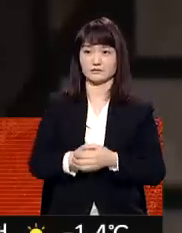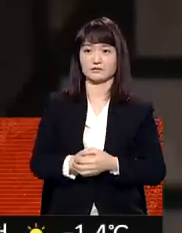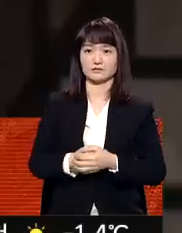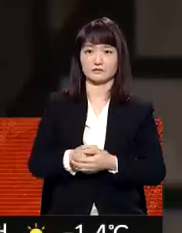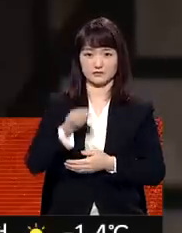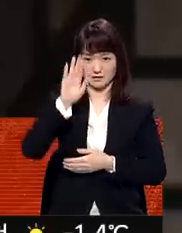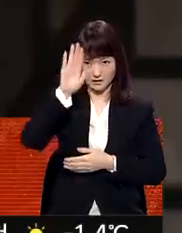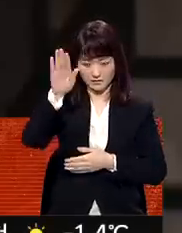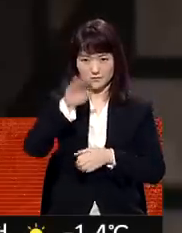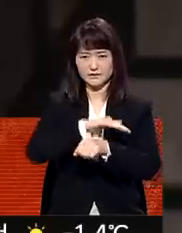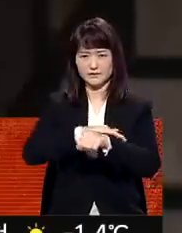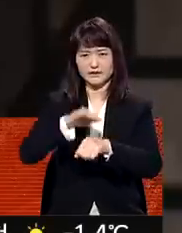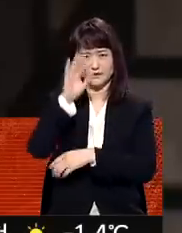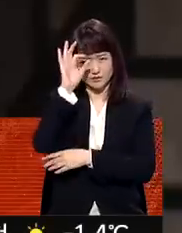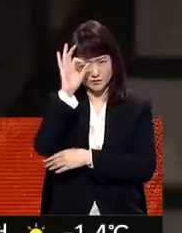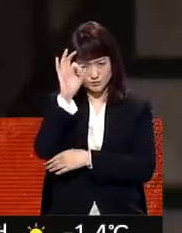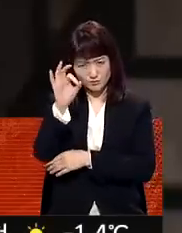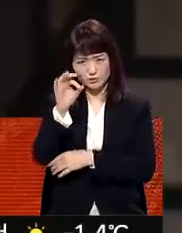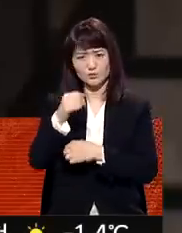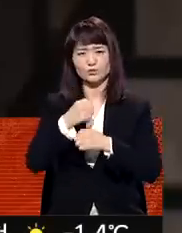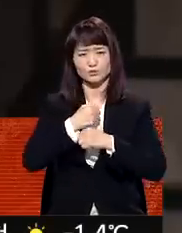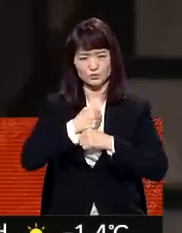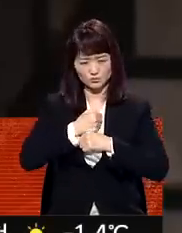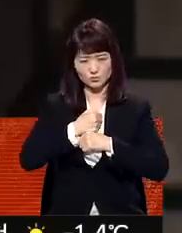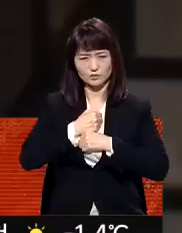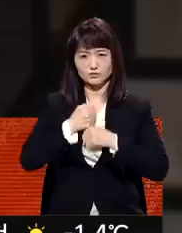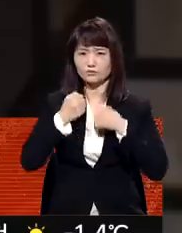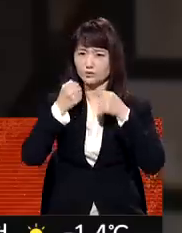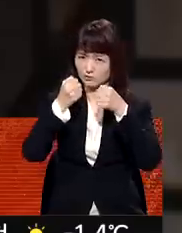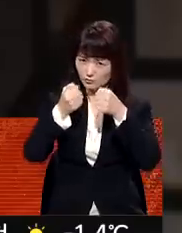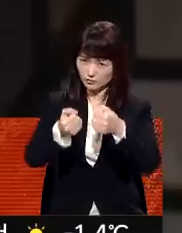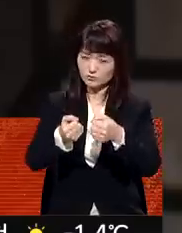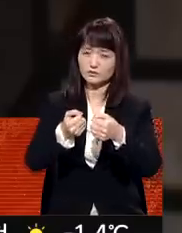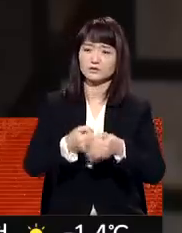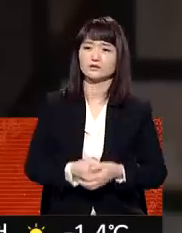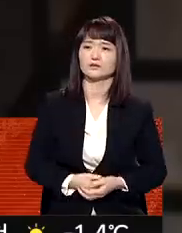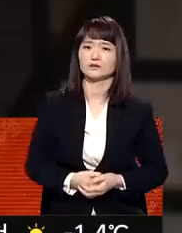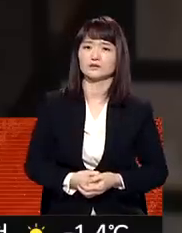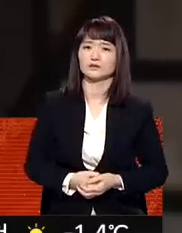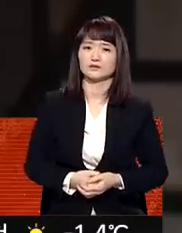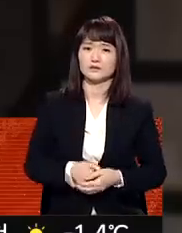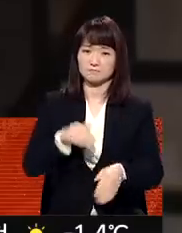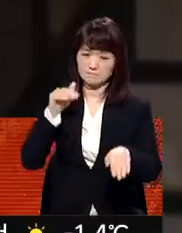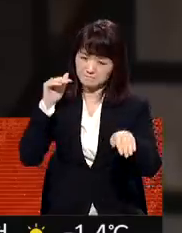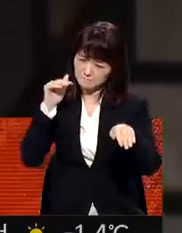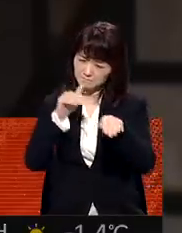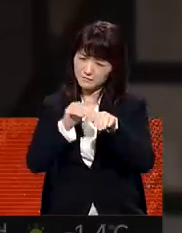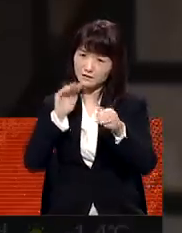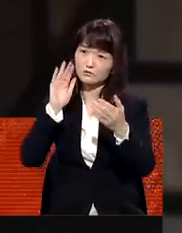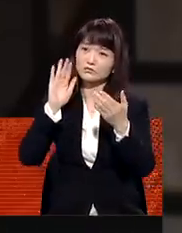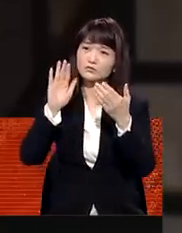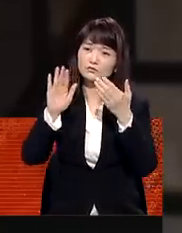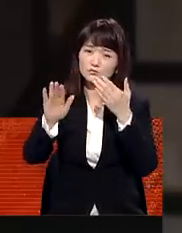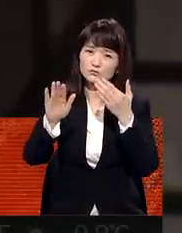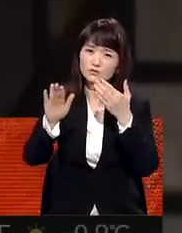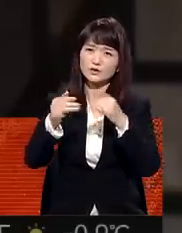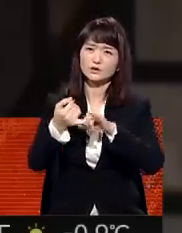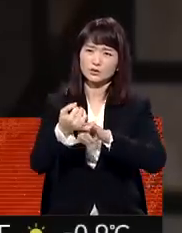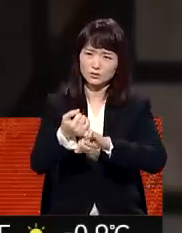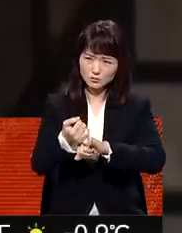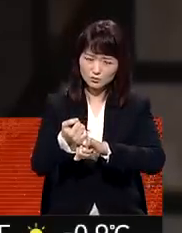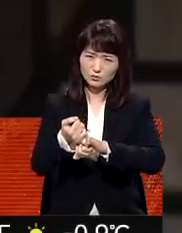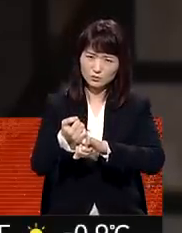전방 출시를 조금 제대로 했으면이라는 생각도 함께 줄 수 있는 상황인데요 언제나 사고가 나면 사고 후속조치는 꼭 필요하다는